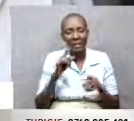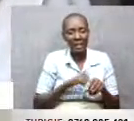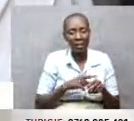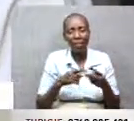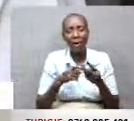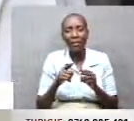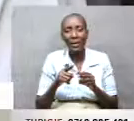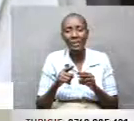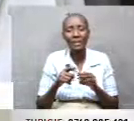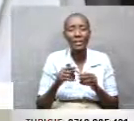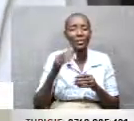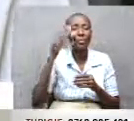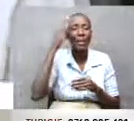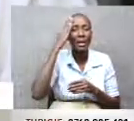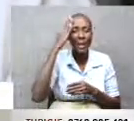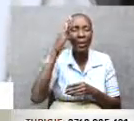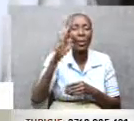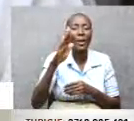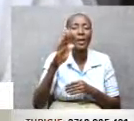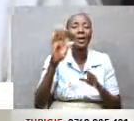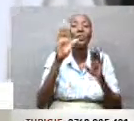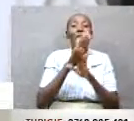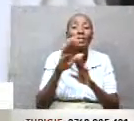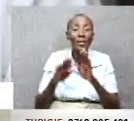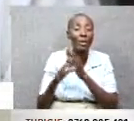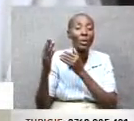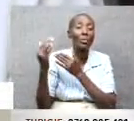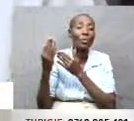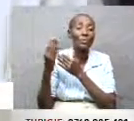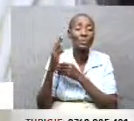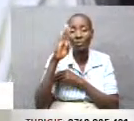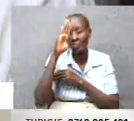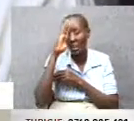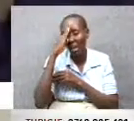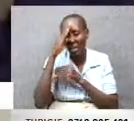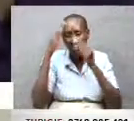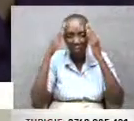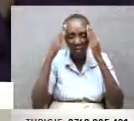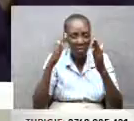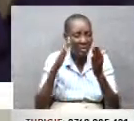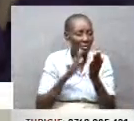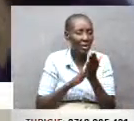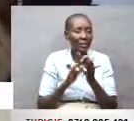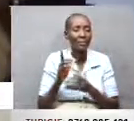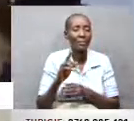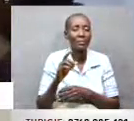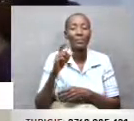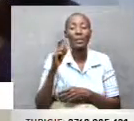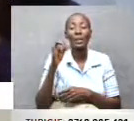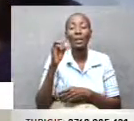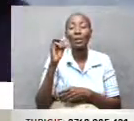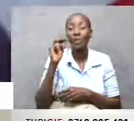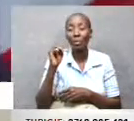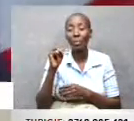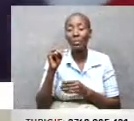what they want out of it. So sidhani watatilia maanani recommendations zetu. Tom Wolf ambaye ni mchanganuzi wa masuala ya